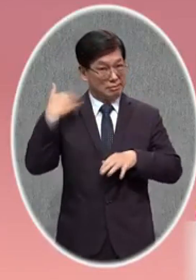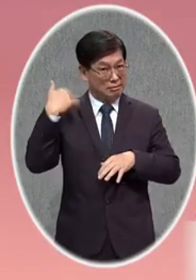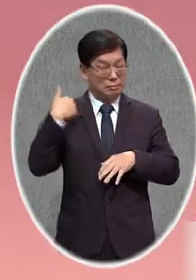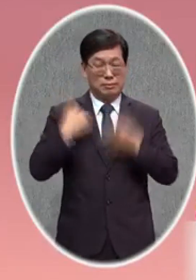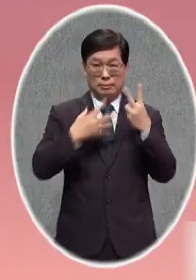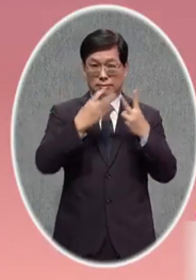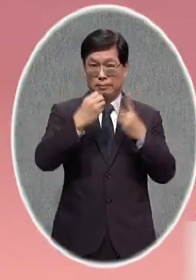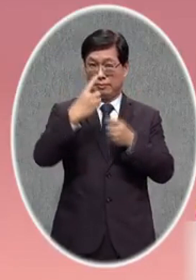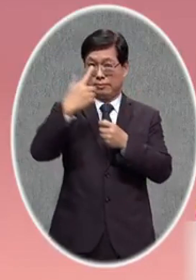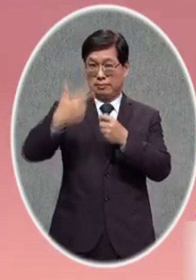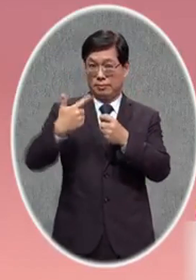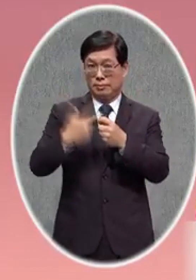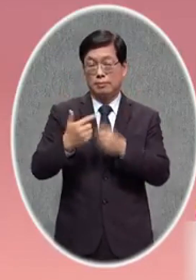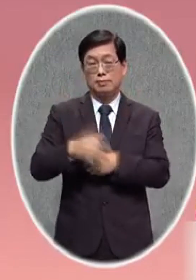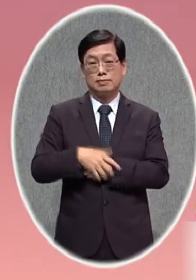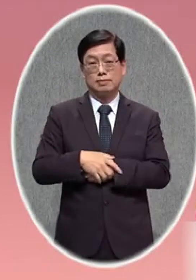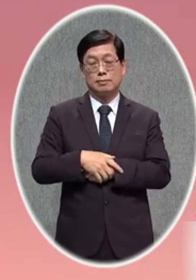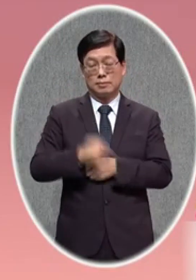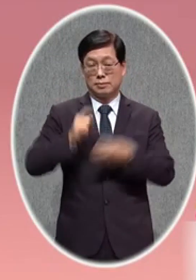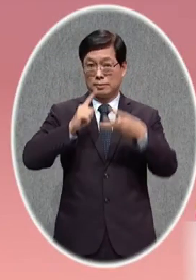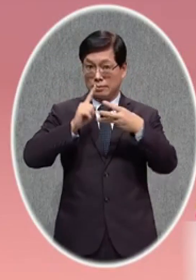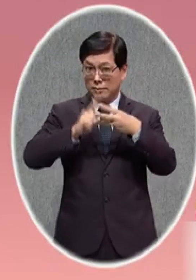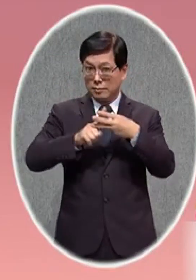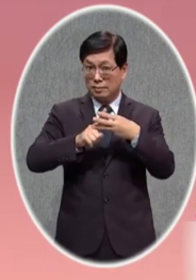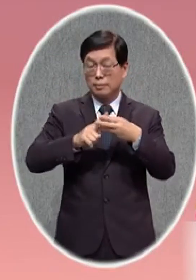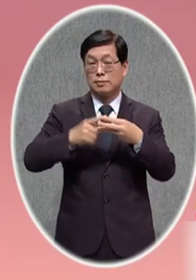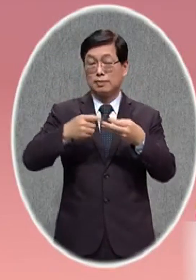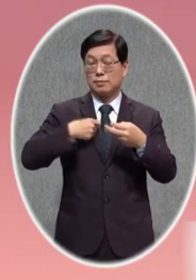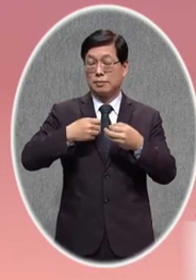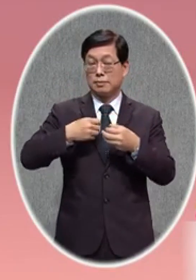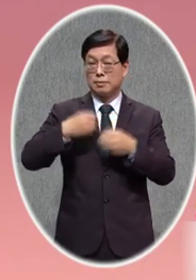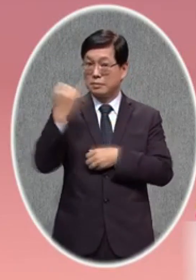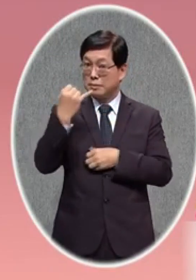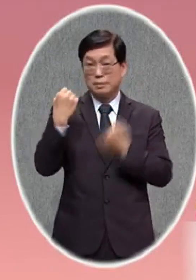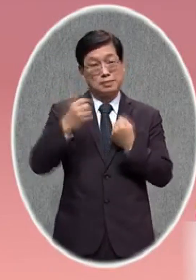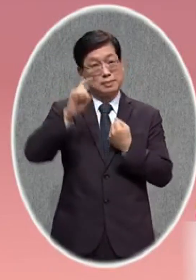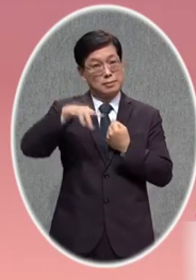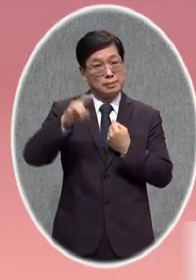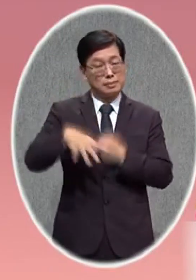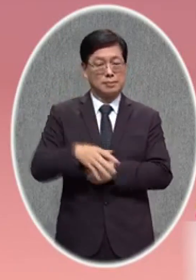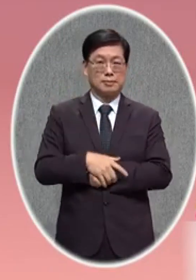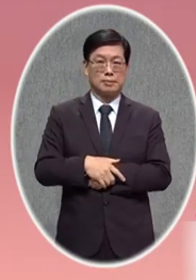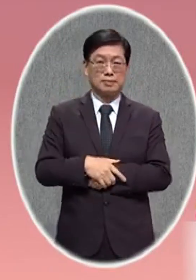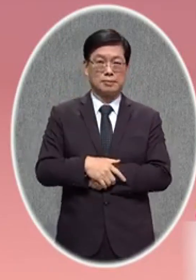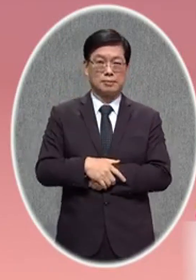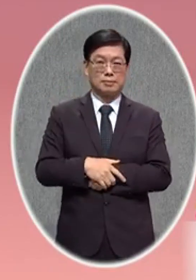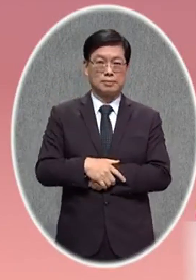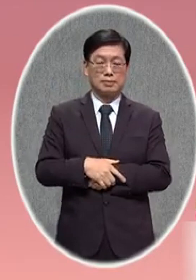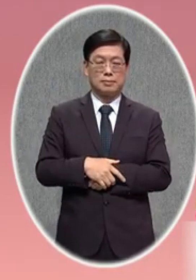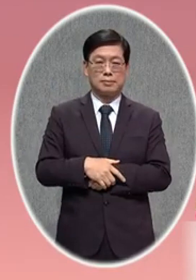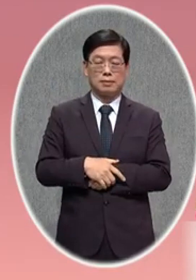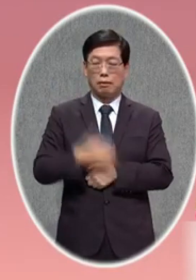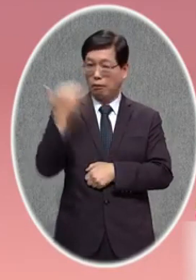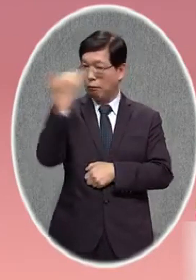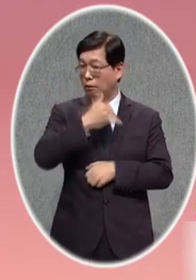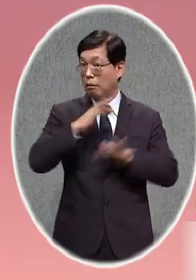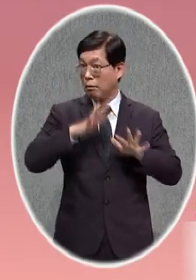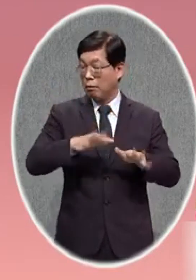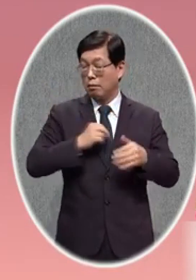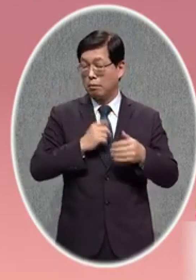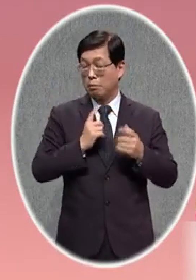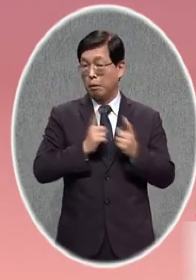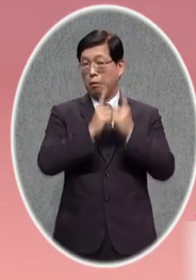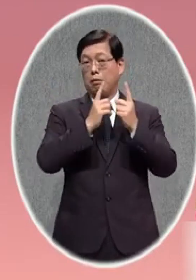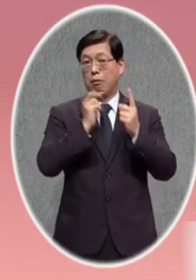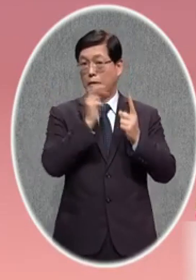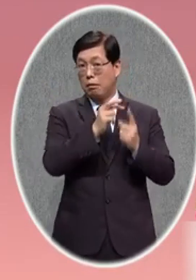时2016年的王美花到哪里去了？然而现在我们看到